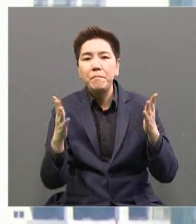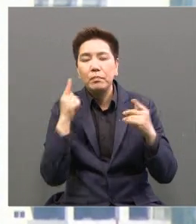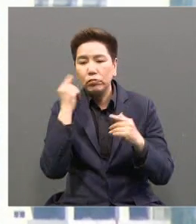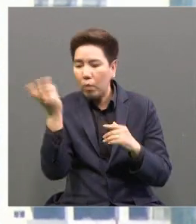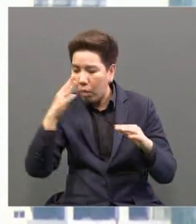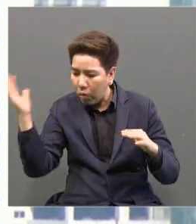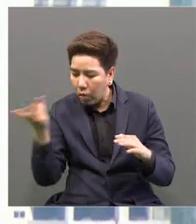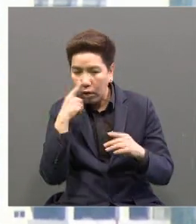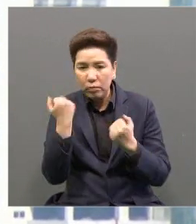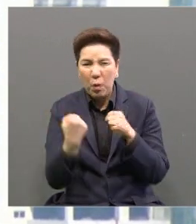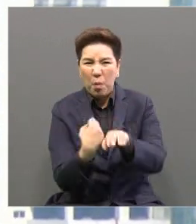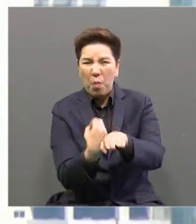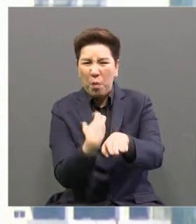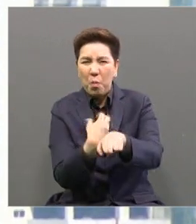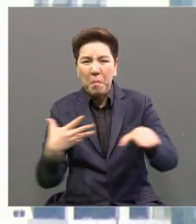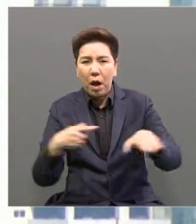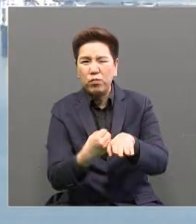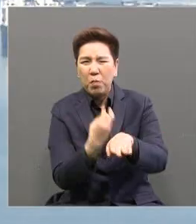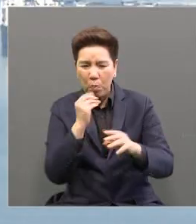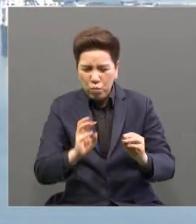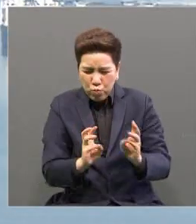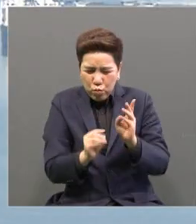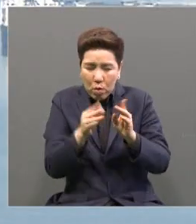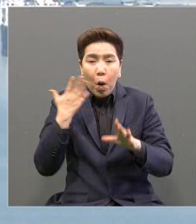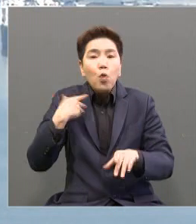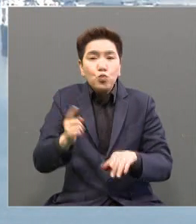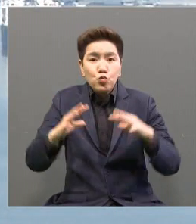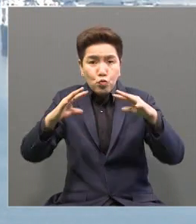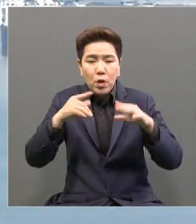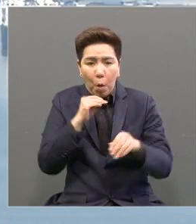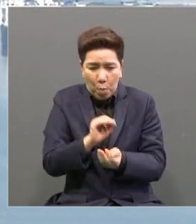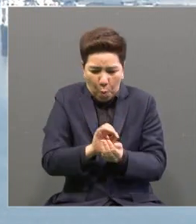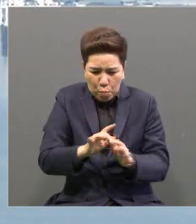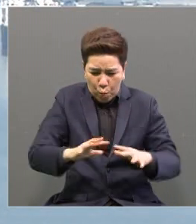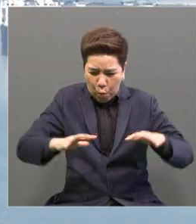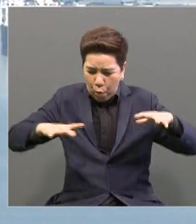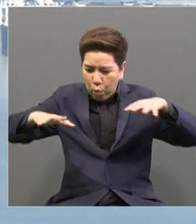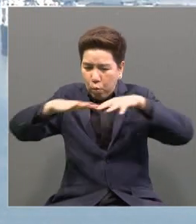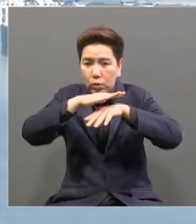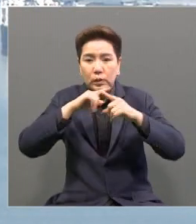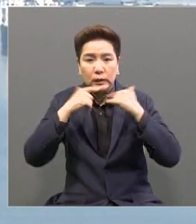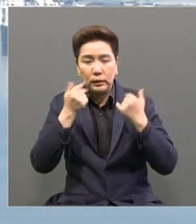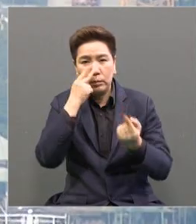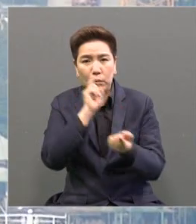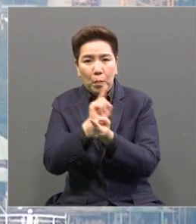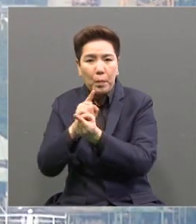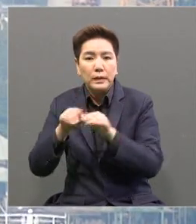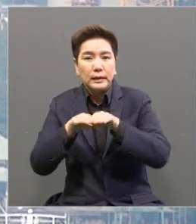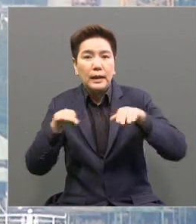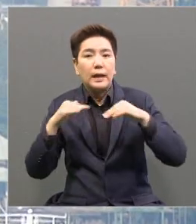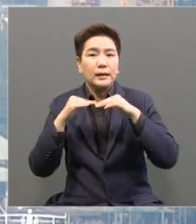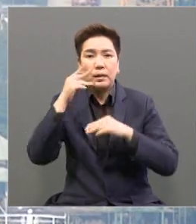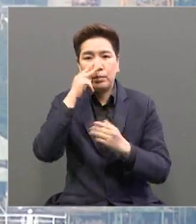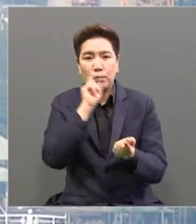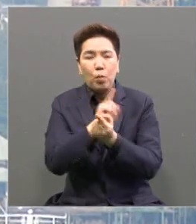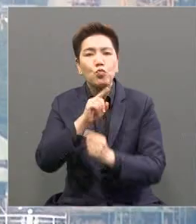และบางพื้นที่การจราจรค่อนข้างหนาแน่นทำให้ฝุ่นเกิดการสะสมตัวค่ะโดยยังพบเกิดมาตรฐานใน